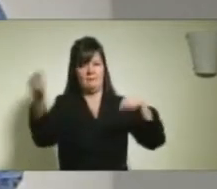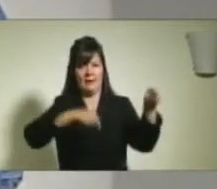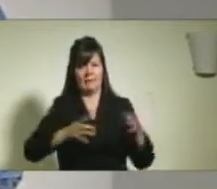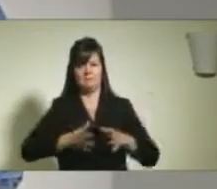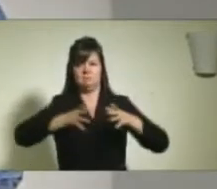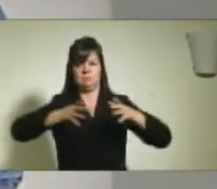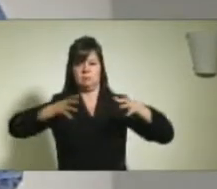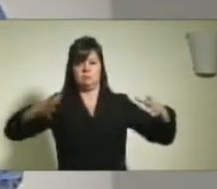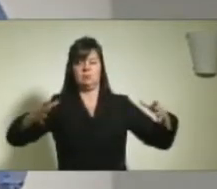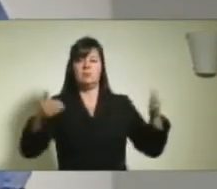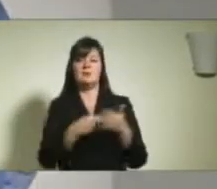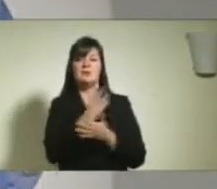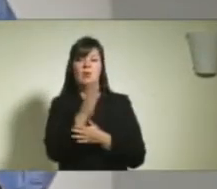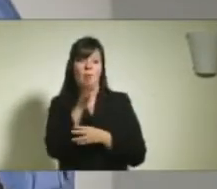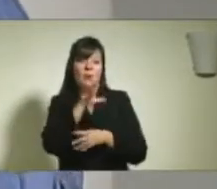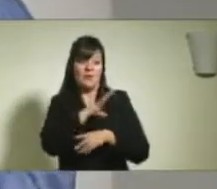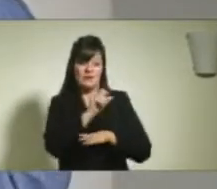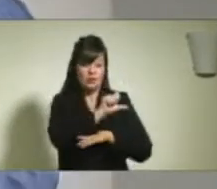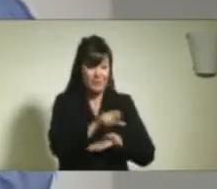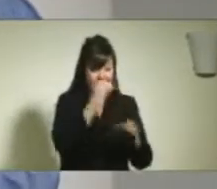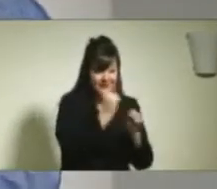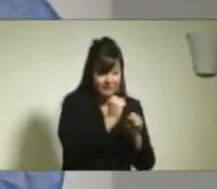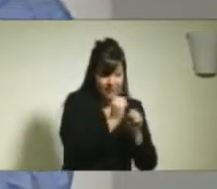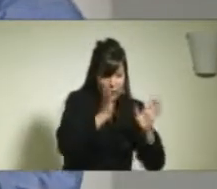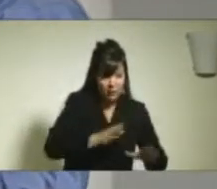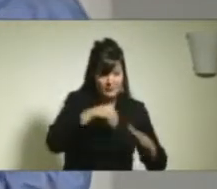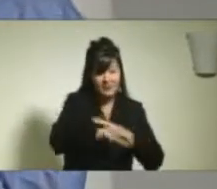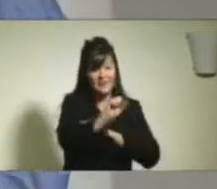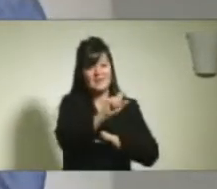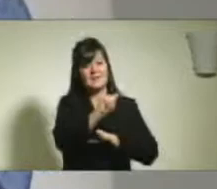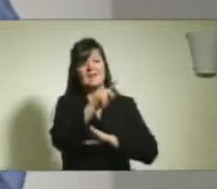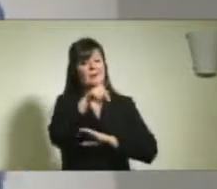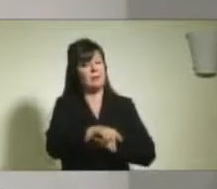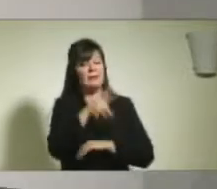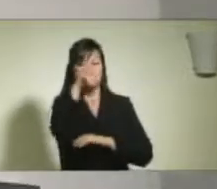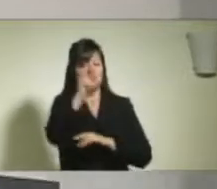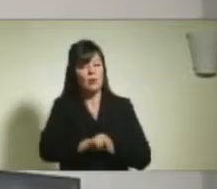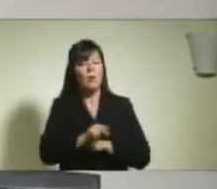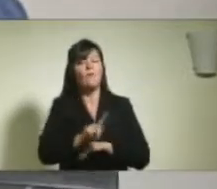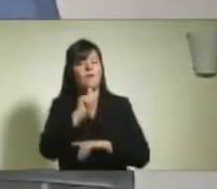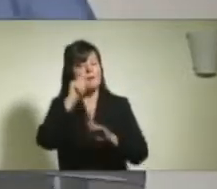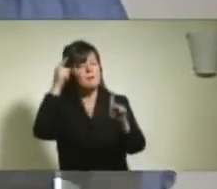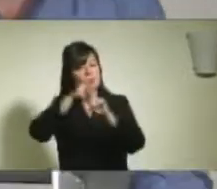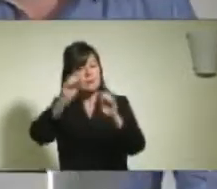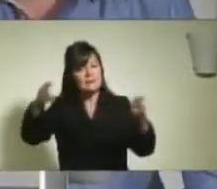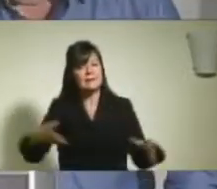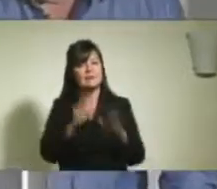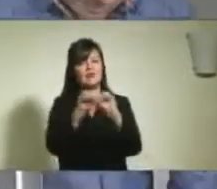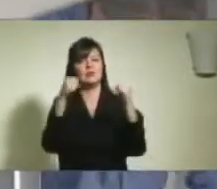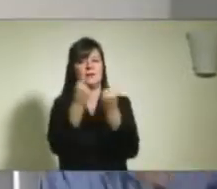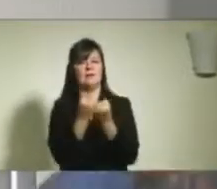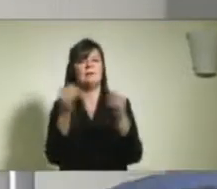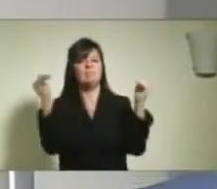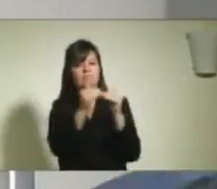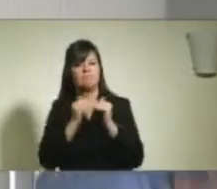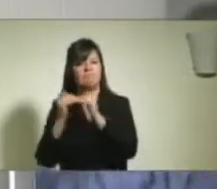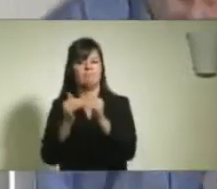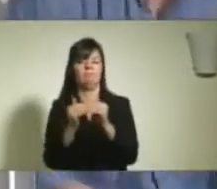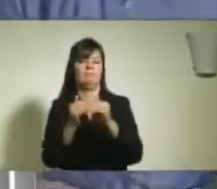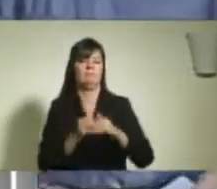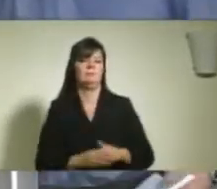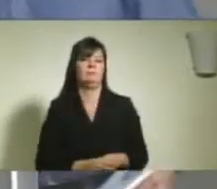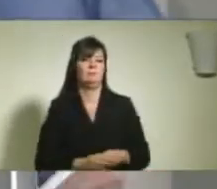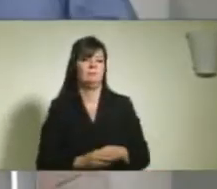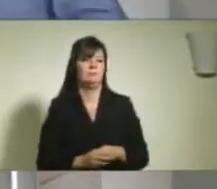qui touche les travailleurs ou le STTP. Il s'agit de créer une société, la société que nous voulons avoir. Merci.